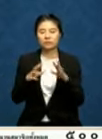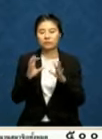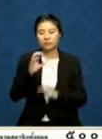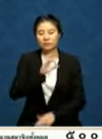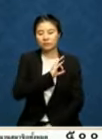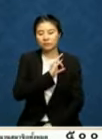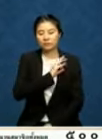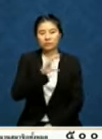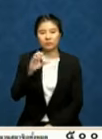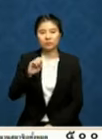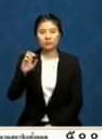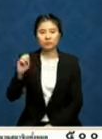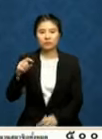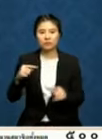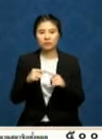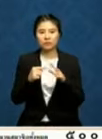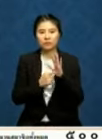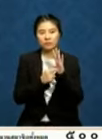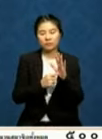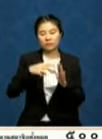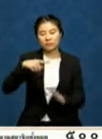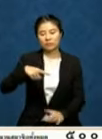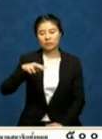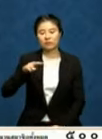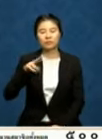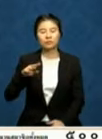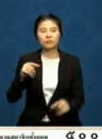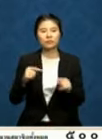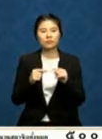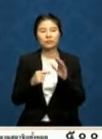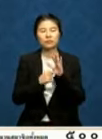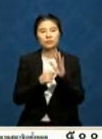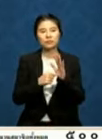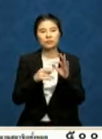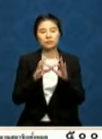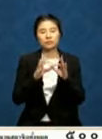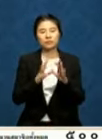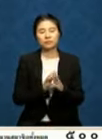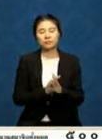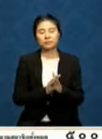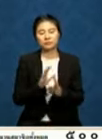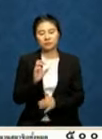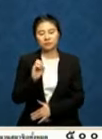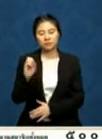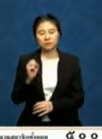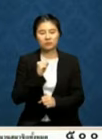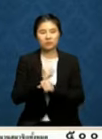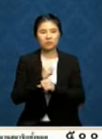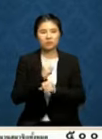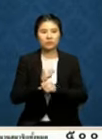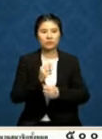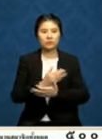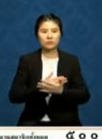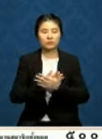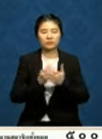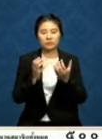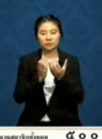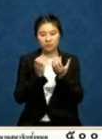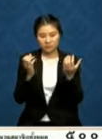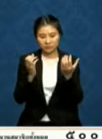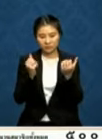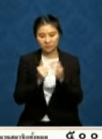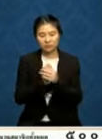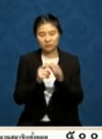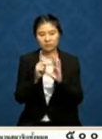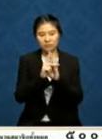สภาผู้แทนราษฎรได้เสนอร่างพระบัญญัติมายังสภาผู้แทนราษฎรเพื่อพิจารณาตามรัฐธรรมนูญมาตรา